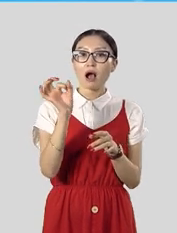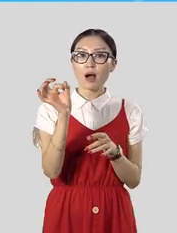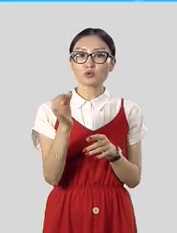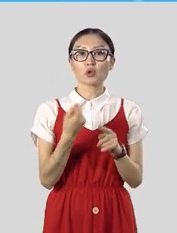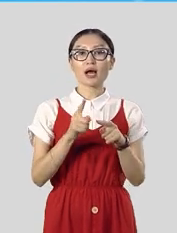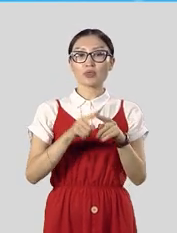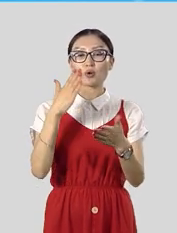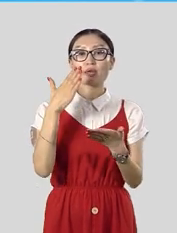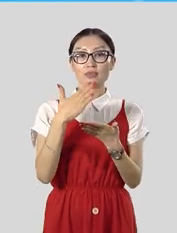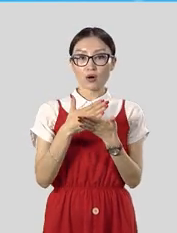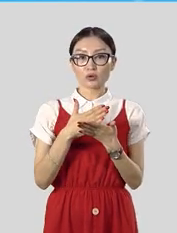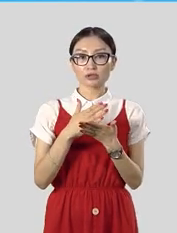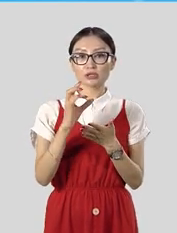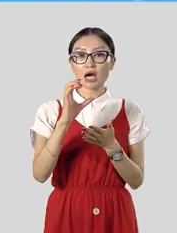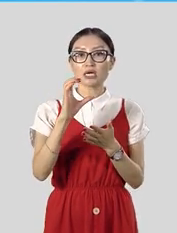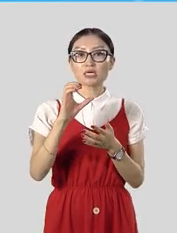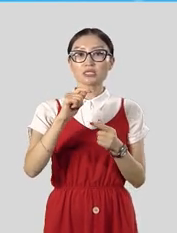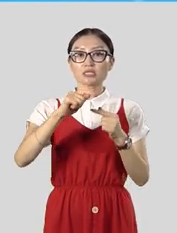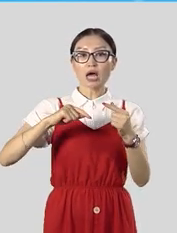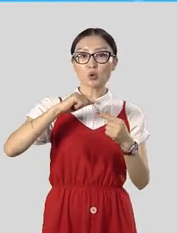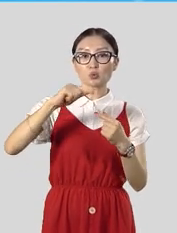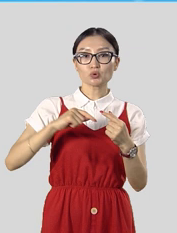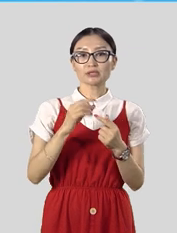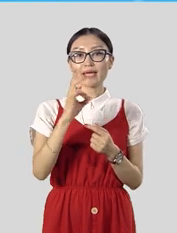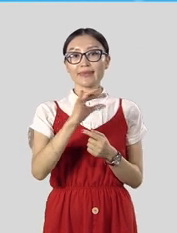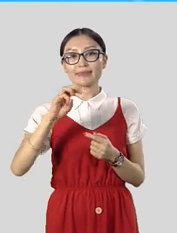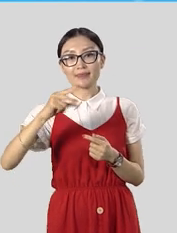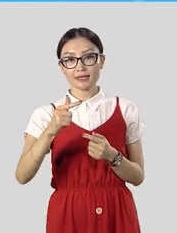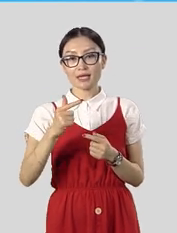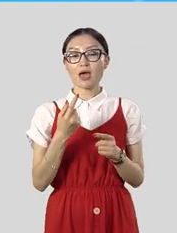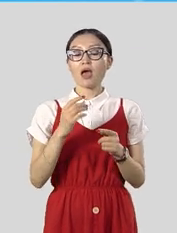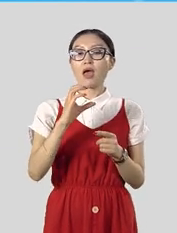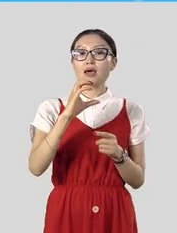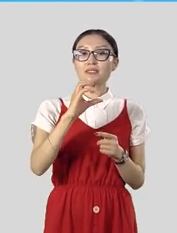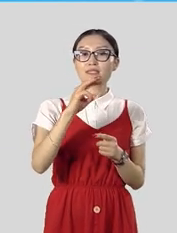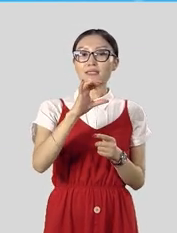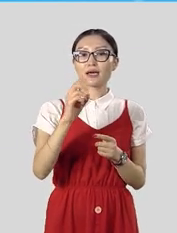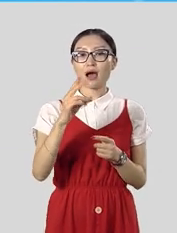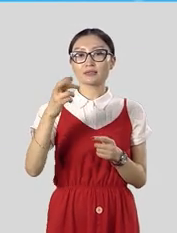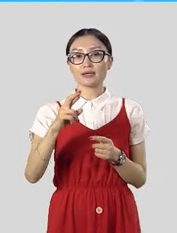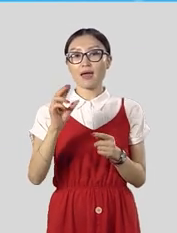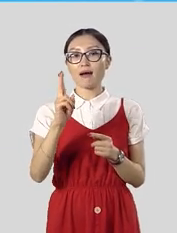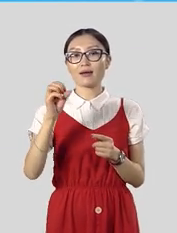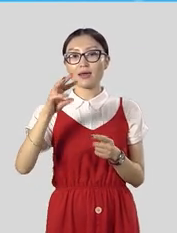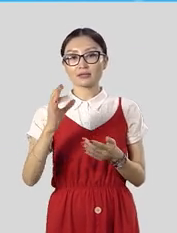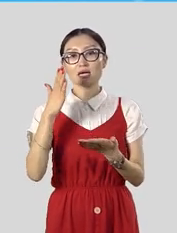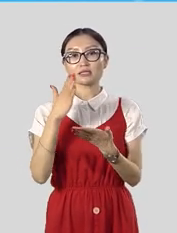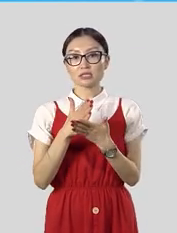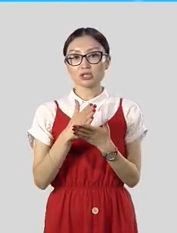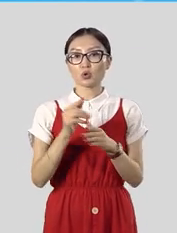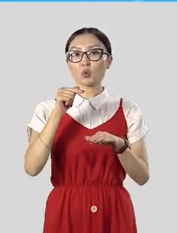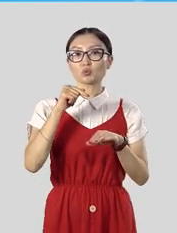которой находится закрученная стрекательная нить. Стрекательная клетка содержит